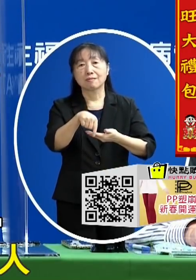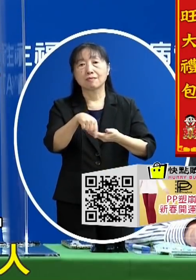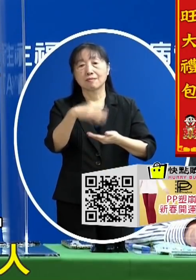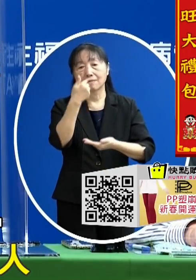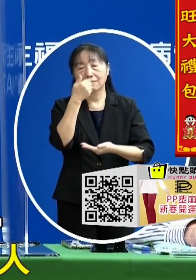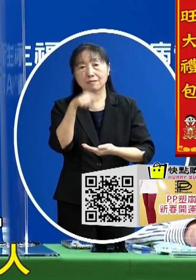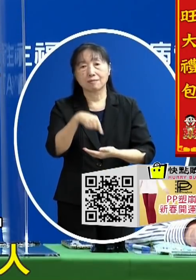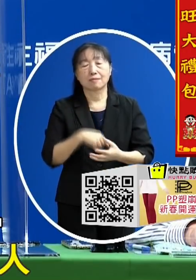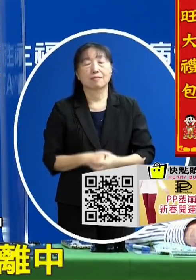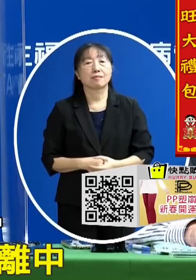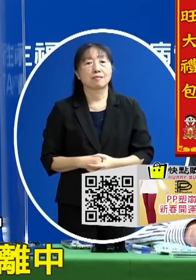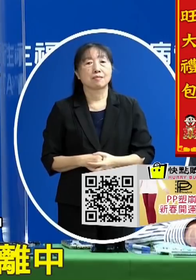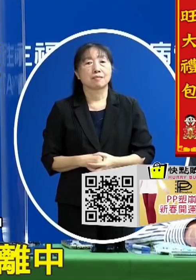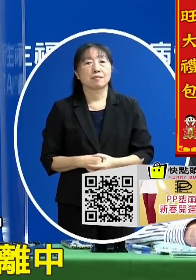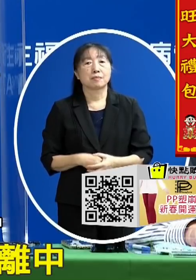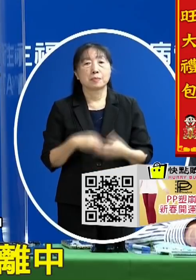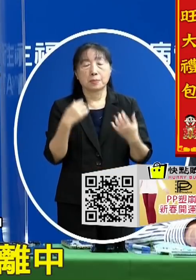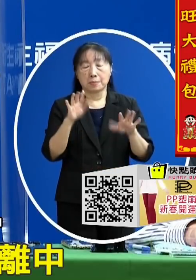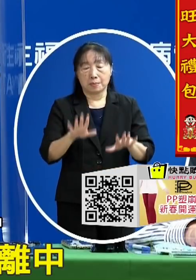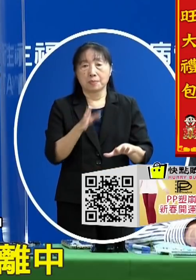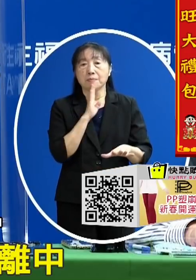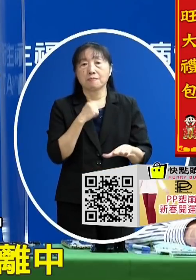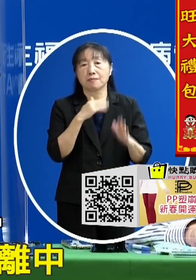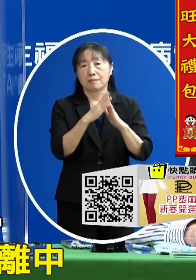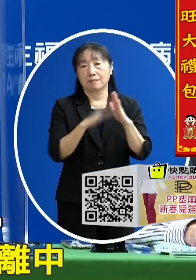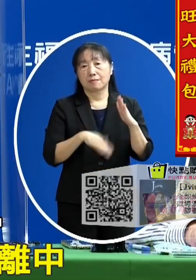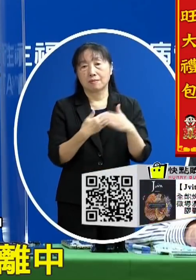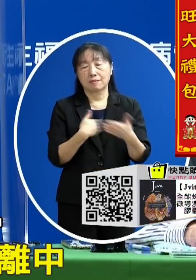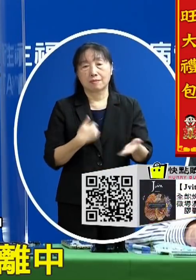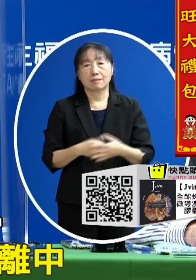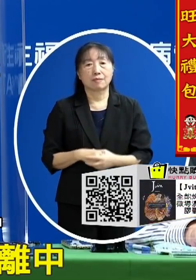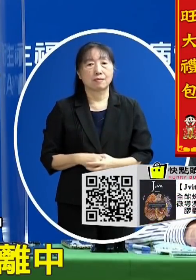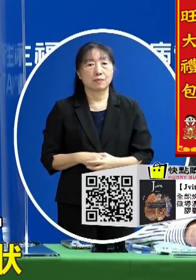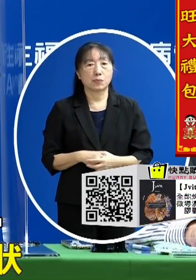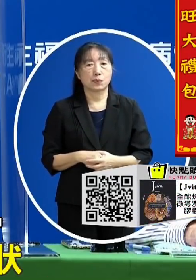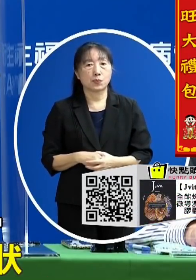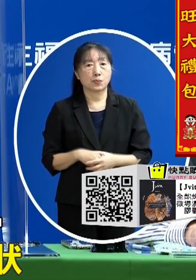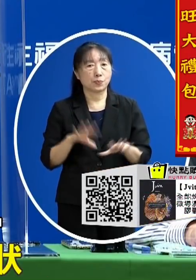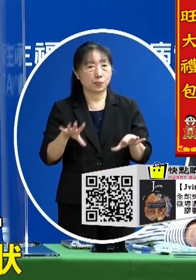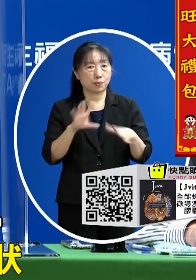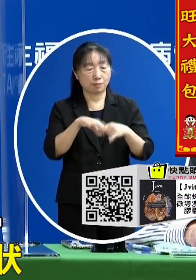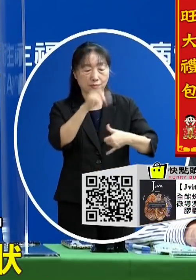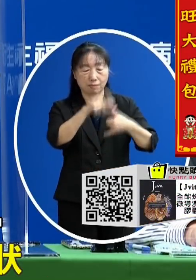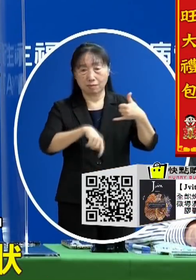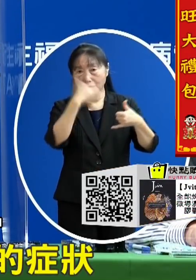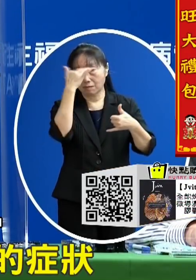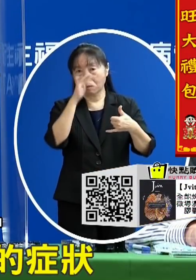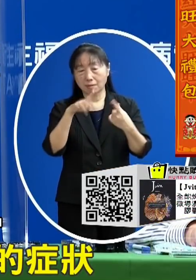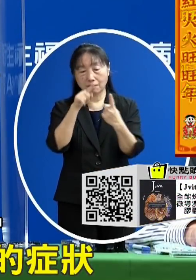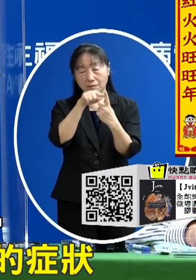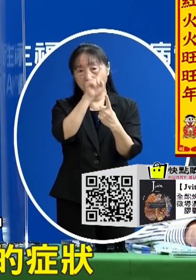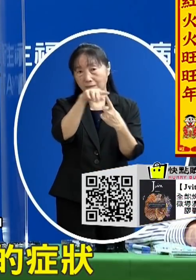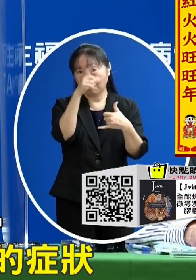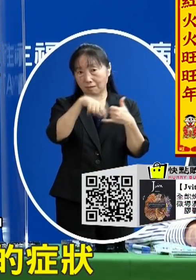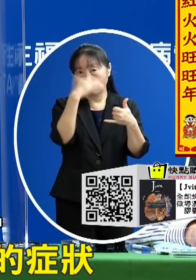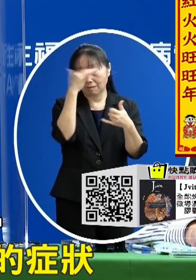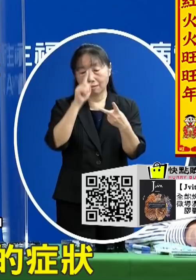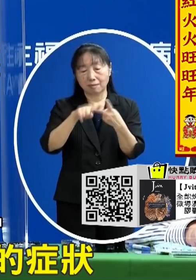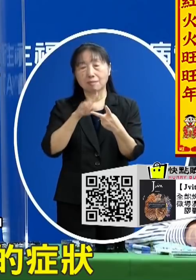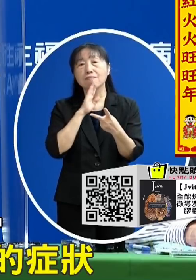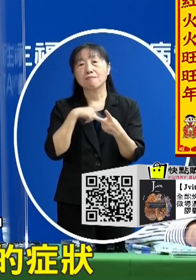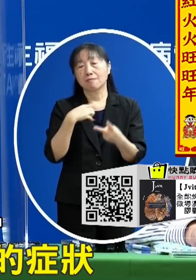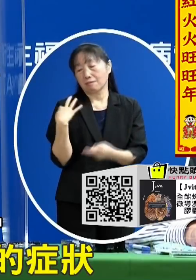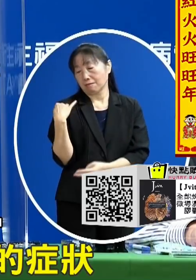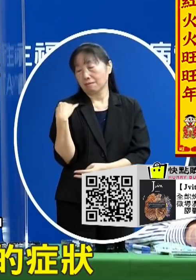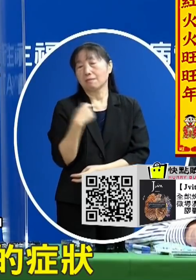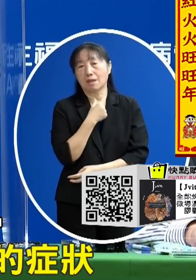人，那现在已经在居家隔离中，那目前一位没有症状，那一位有咳，前几天有